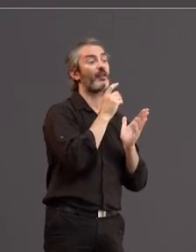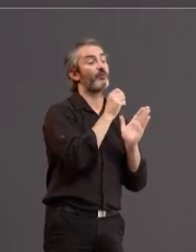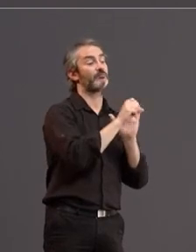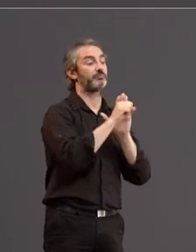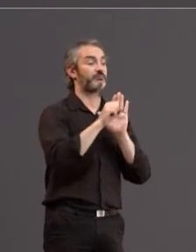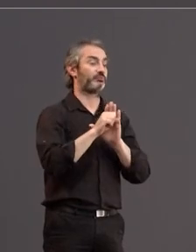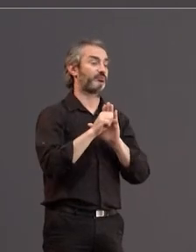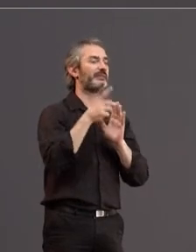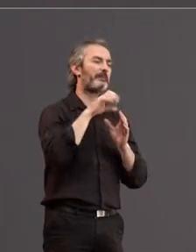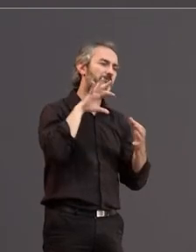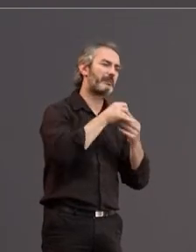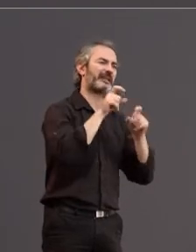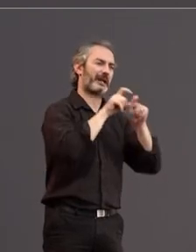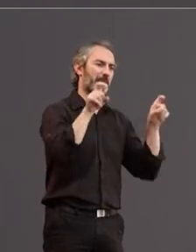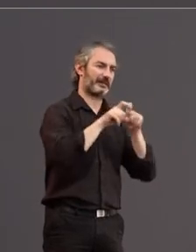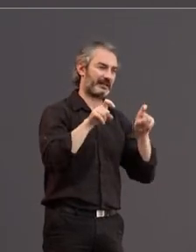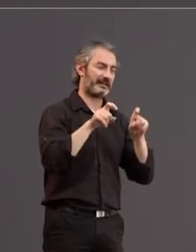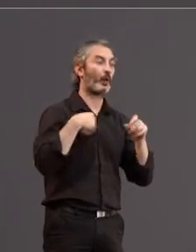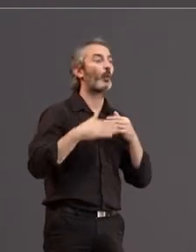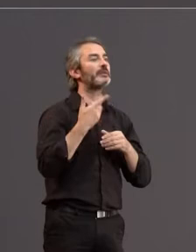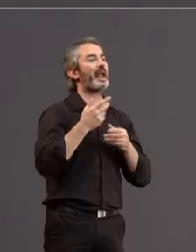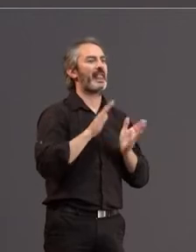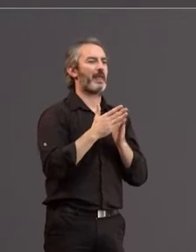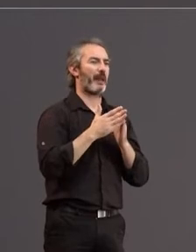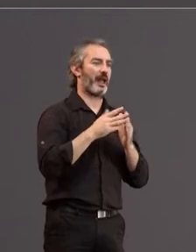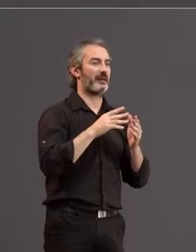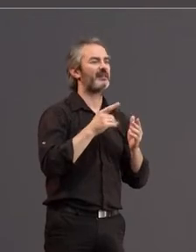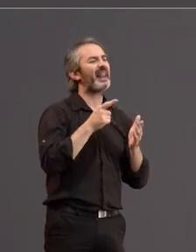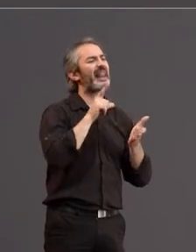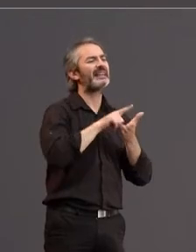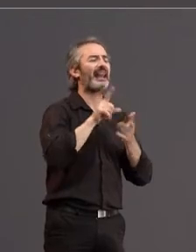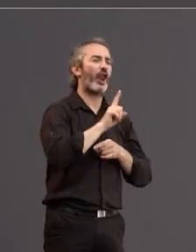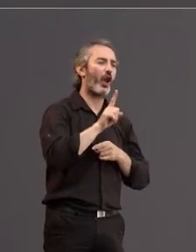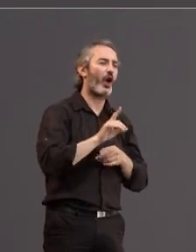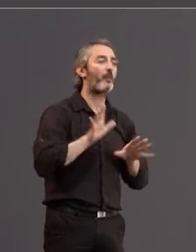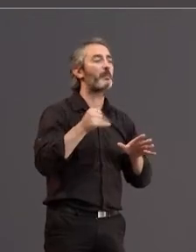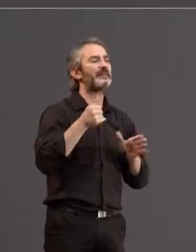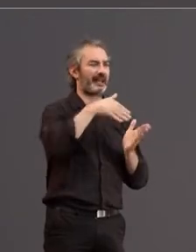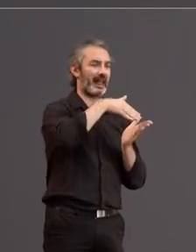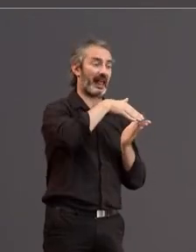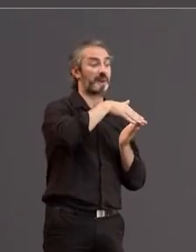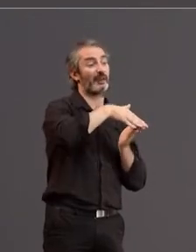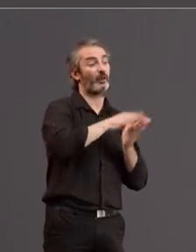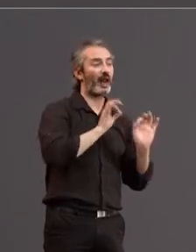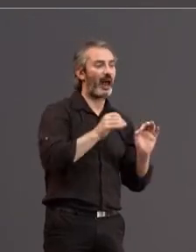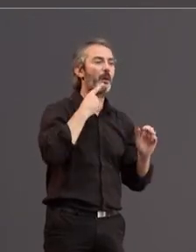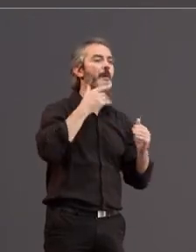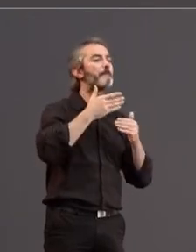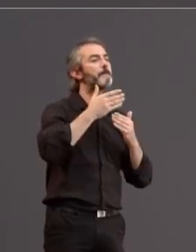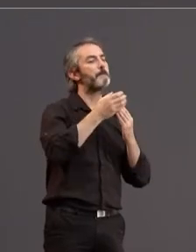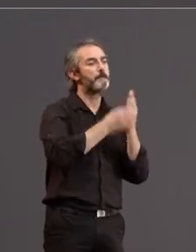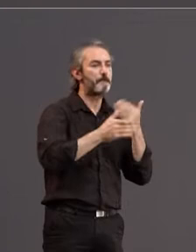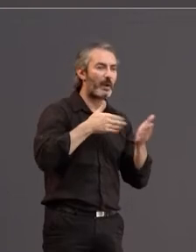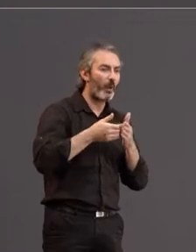No? Llavors vaig començar a traduir els meus primers llibres, que de fet no eren literaris, sinó editorials, i eren manuals de gestió,